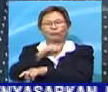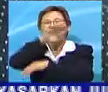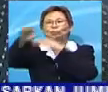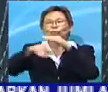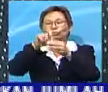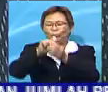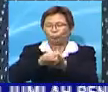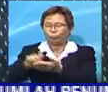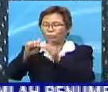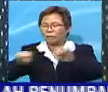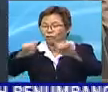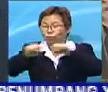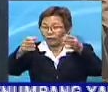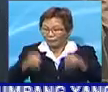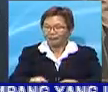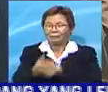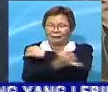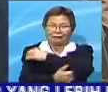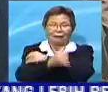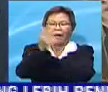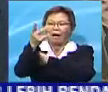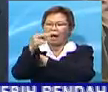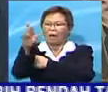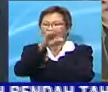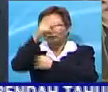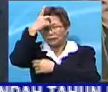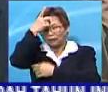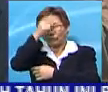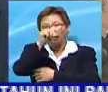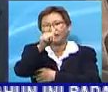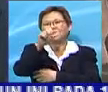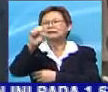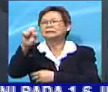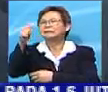para sastrawan negara, Dato' Dr. Anwar Ridwan dan Dato' A. Samad Said.